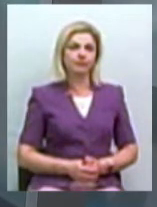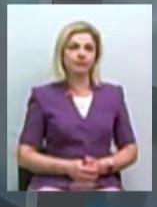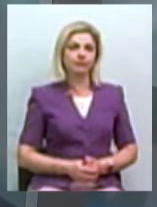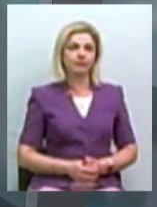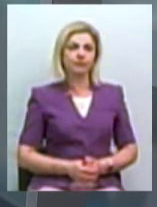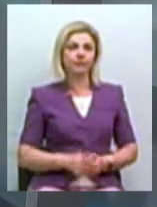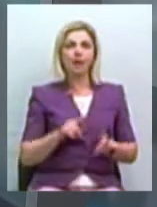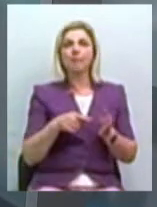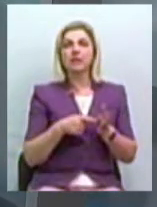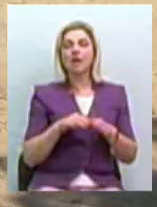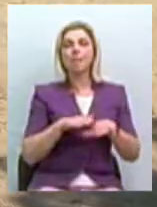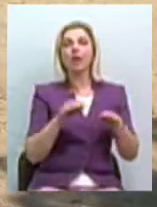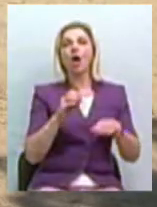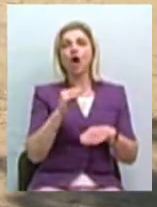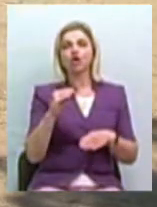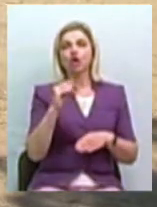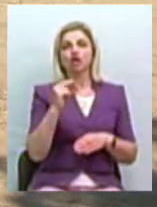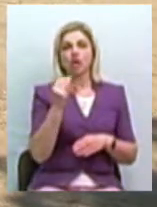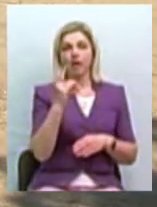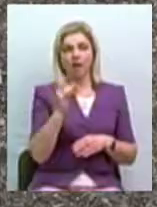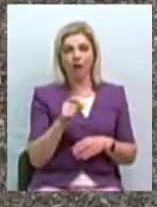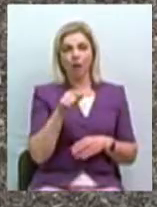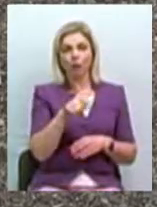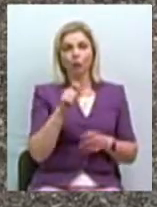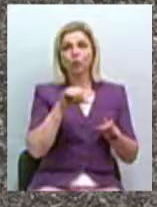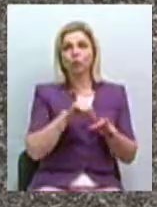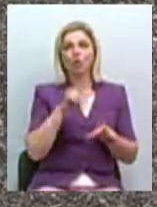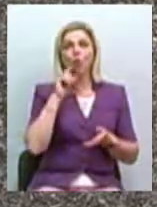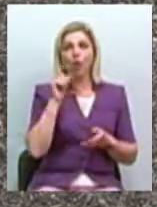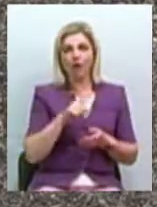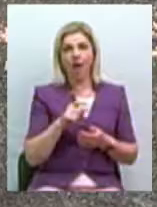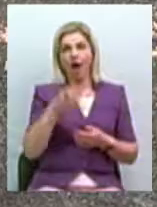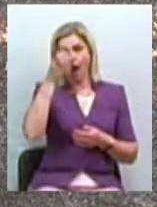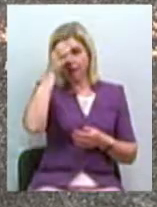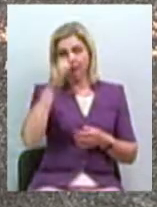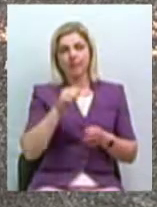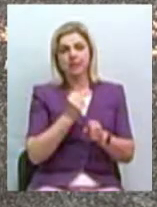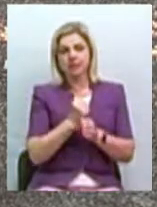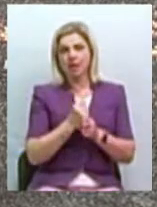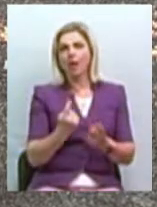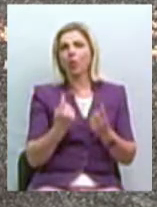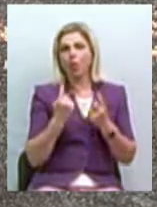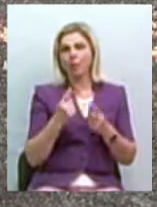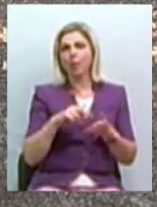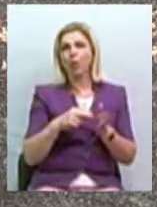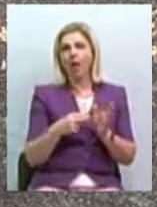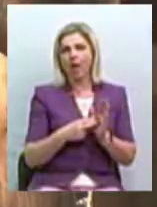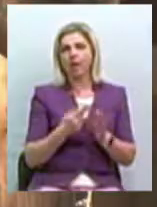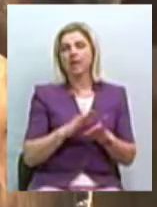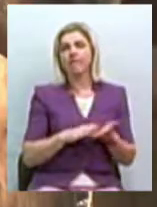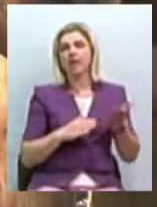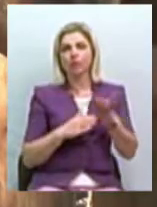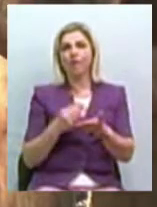Міський пляж «Чайка» саме тут, на березі Бузького лиману, учасники Української академії лідерства реалізували великий проєкт, який подавали на